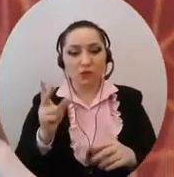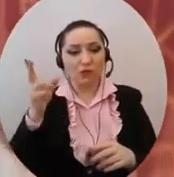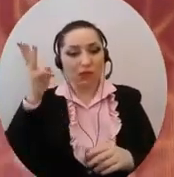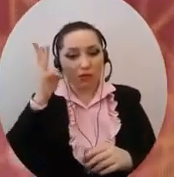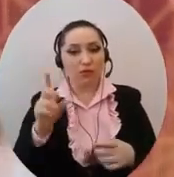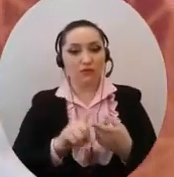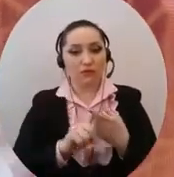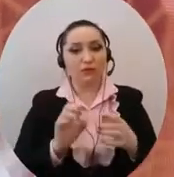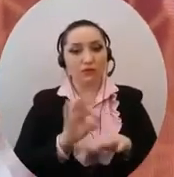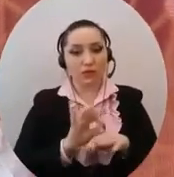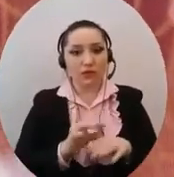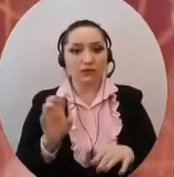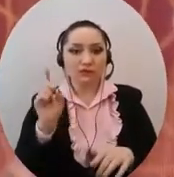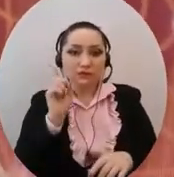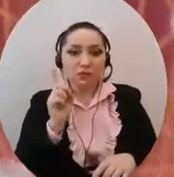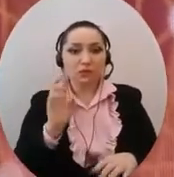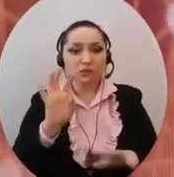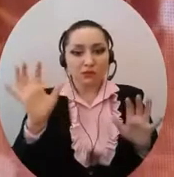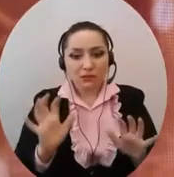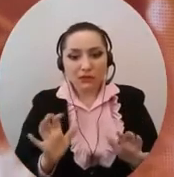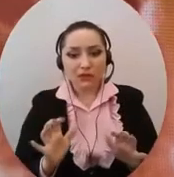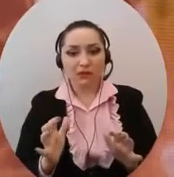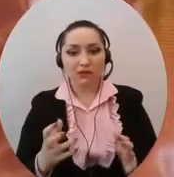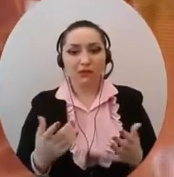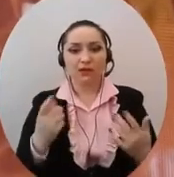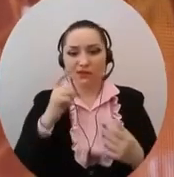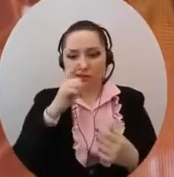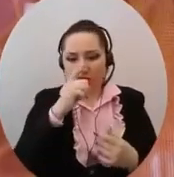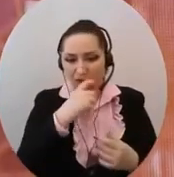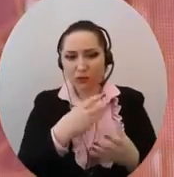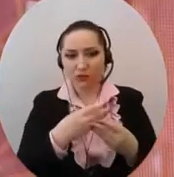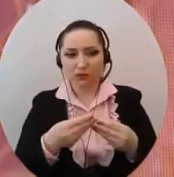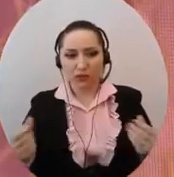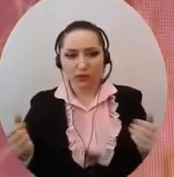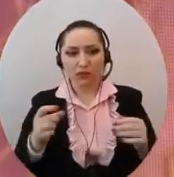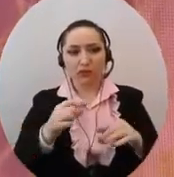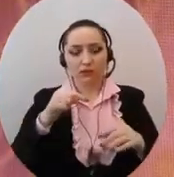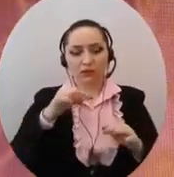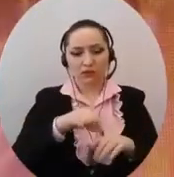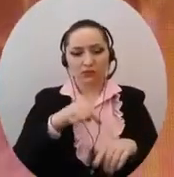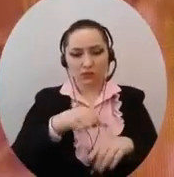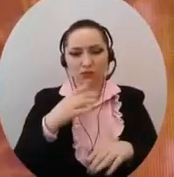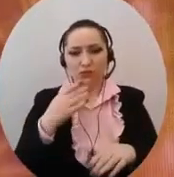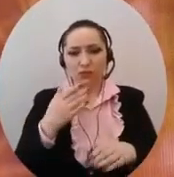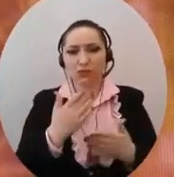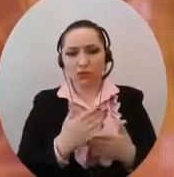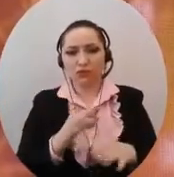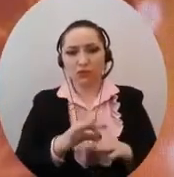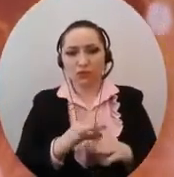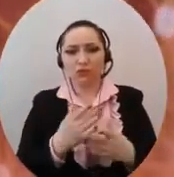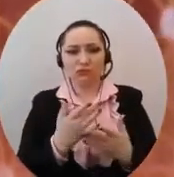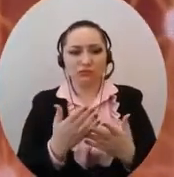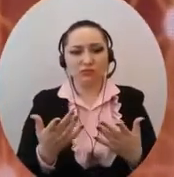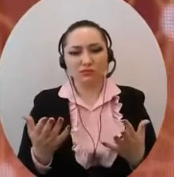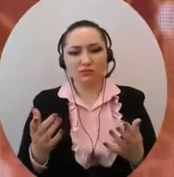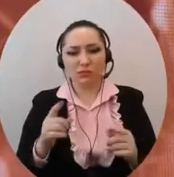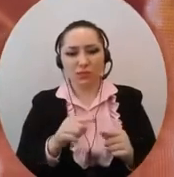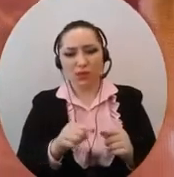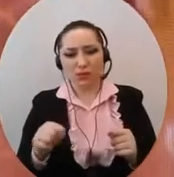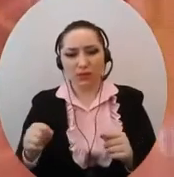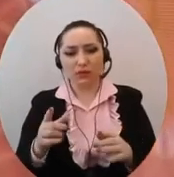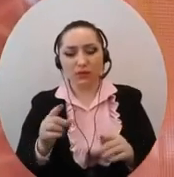серый, потому что страдает кислородная насыщаемость кожи, включаются перекисные разные там моменты и накапливается много